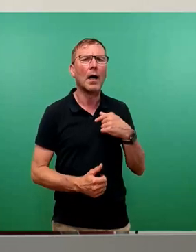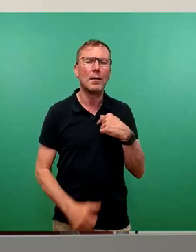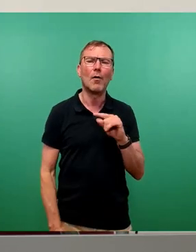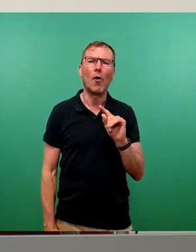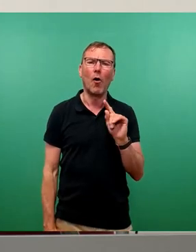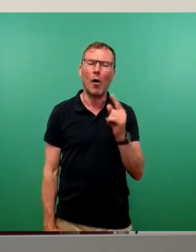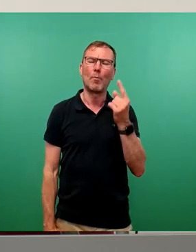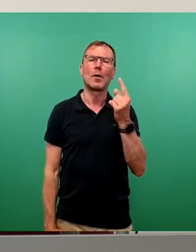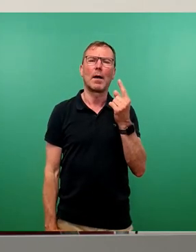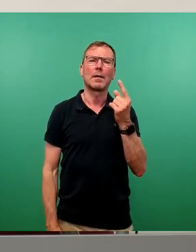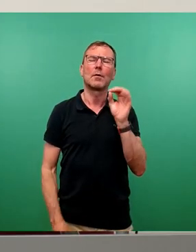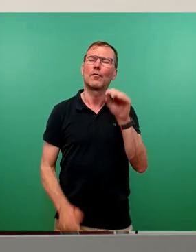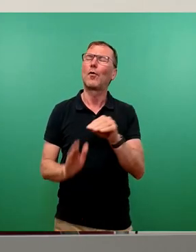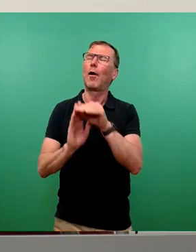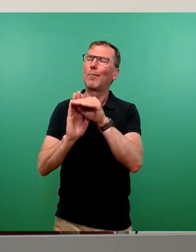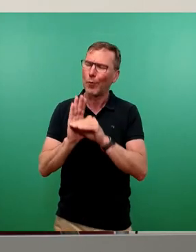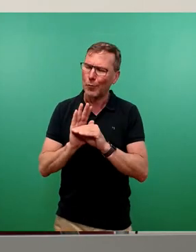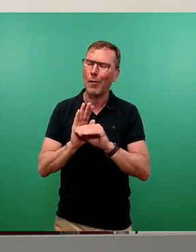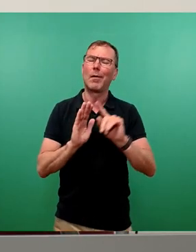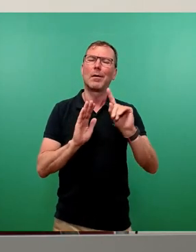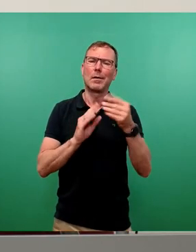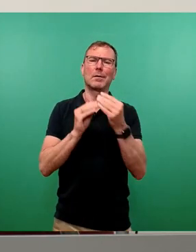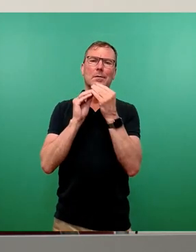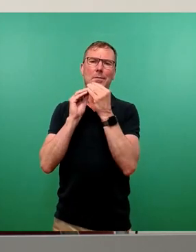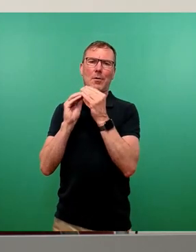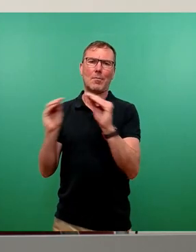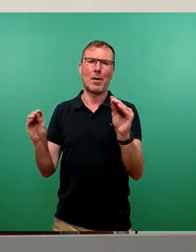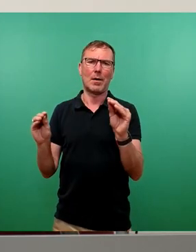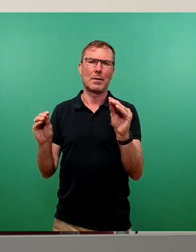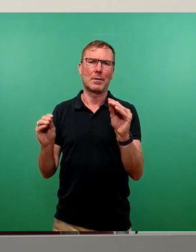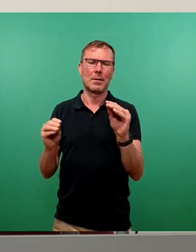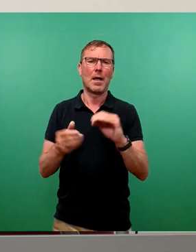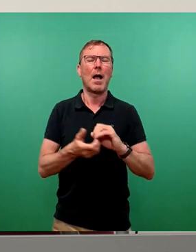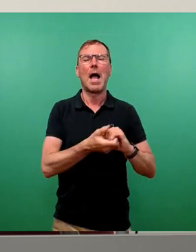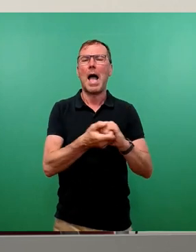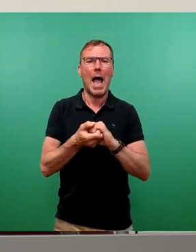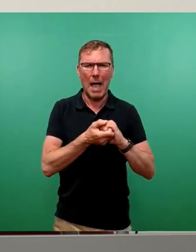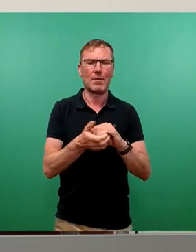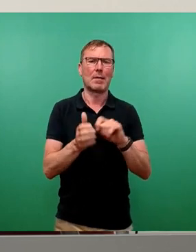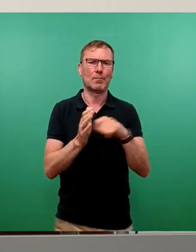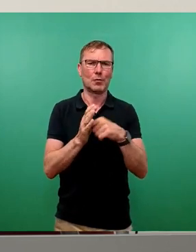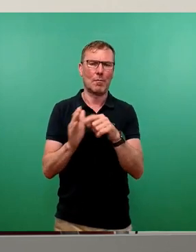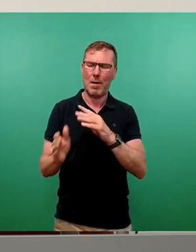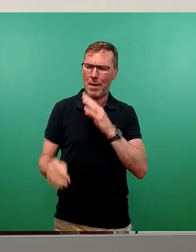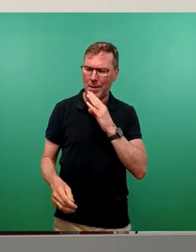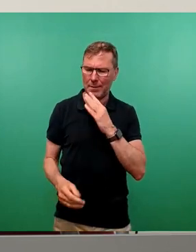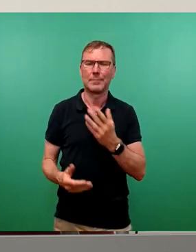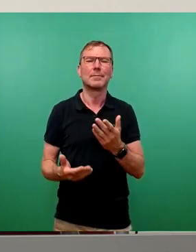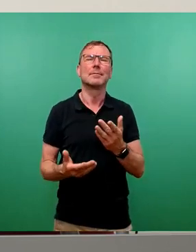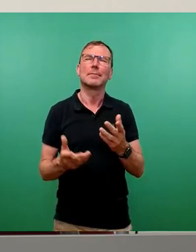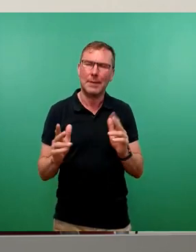Auch fürs Protokoll nochmal das Einvernehmen zur Wahl, damit Sie das